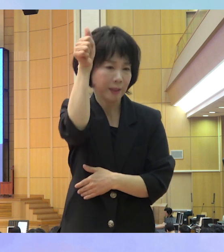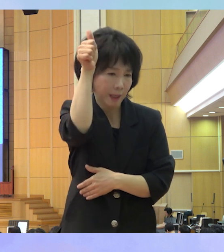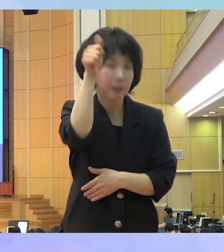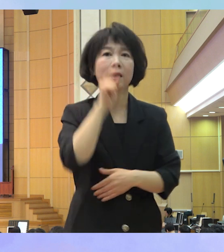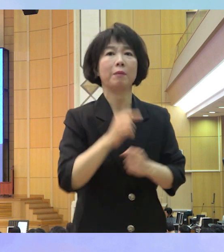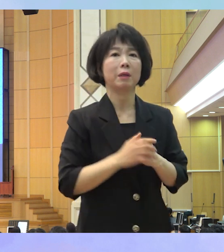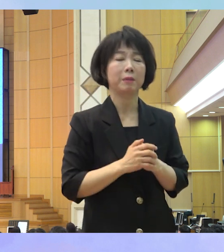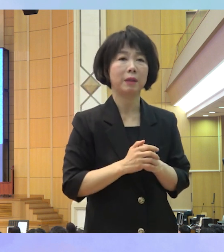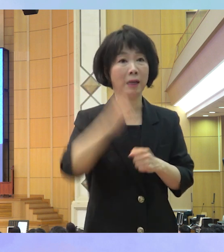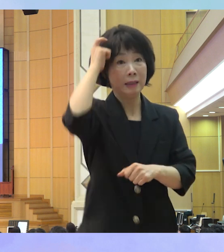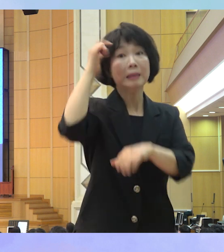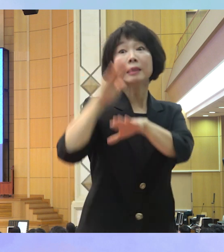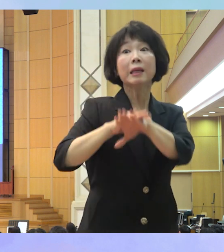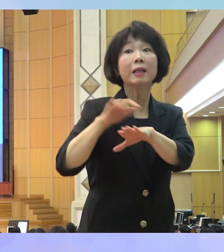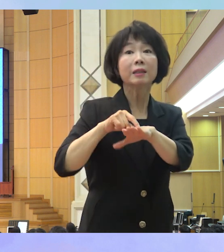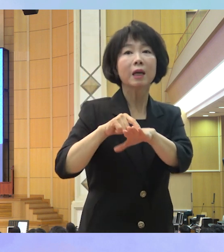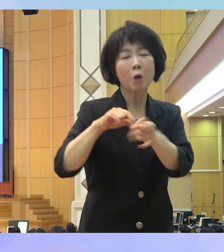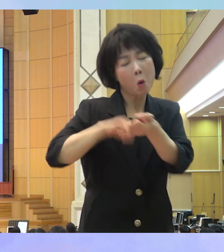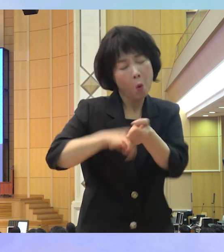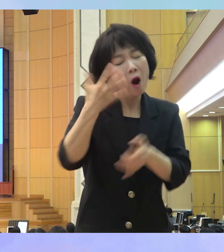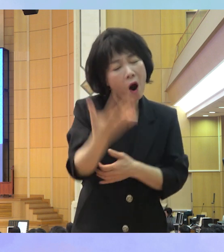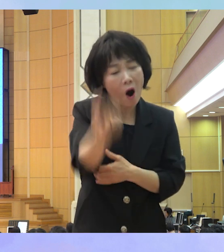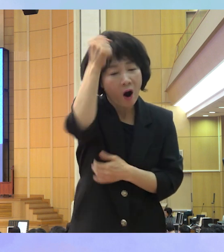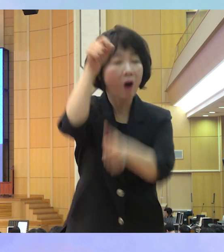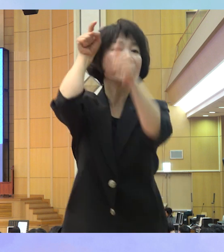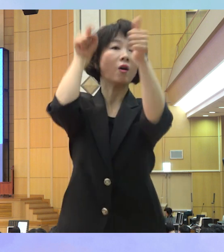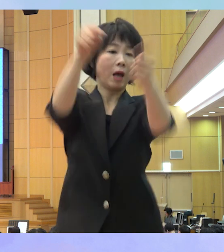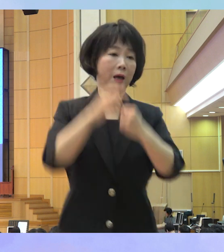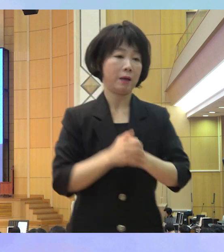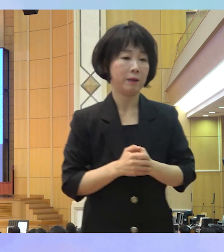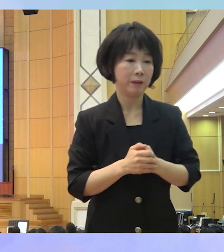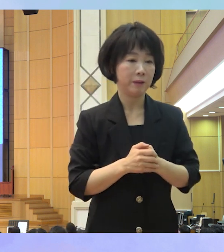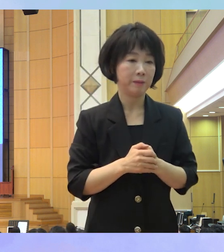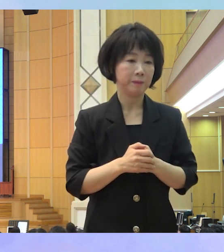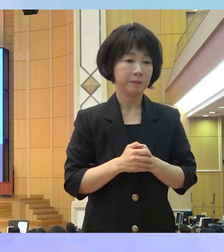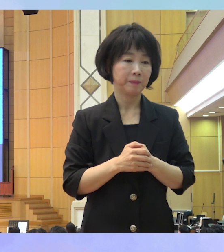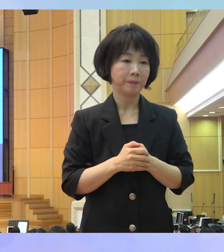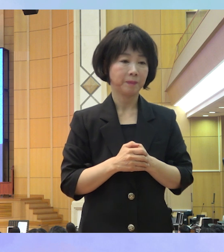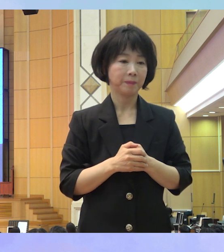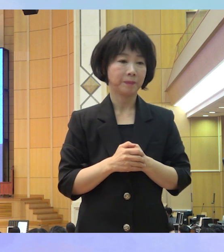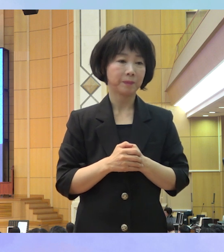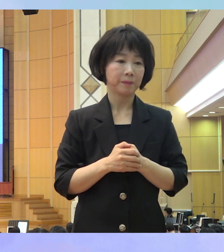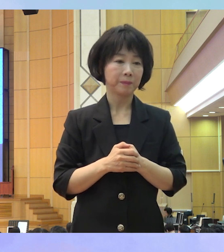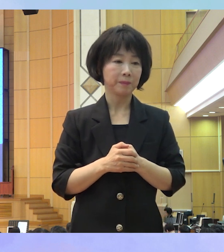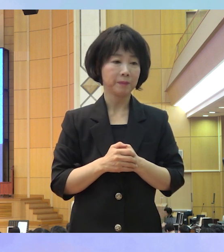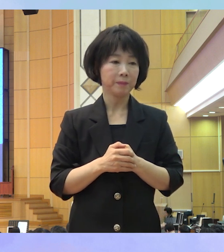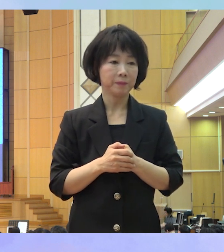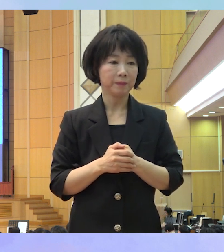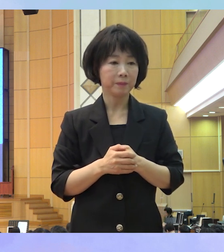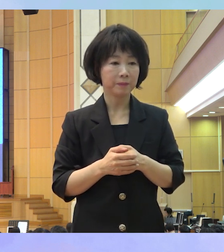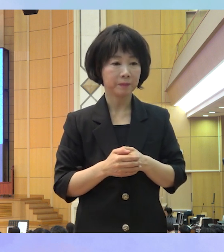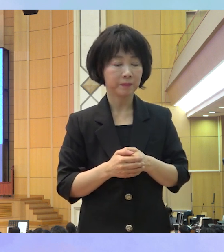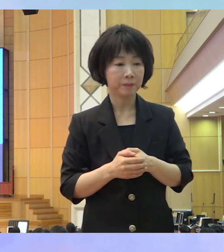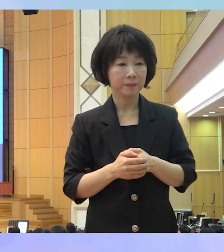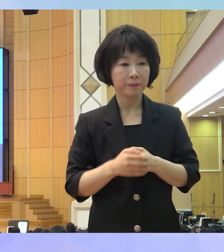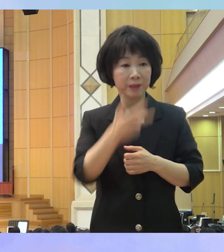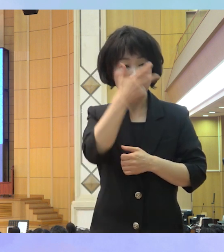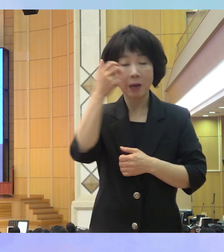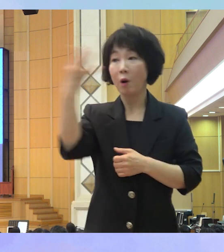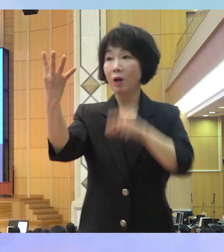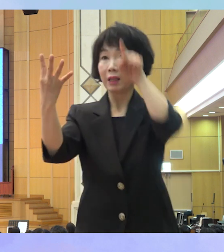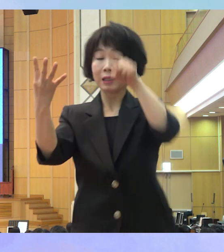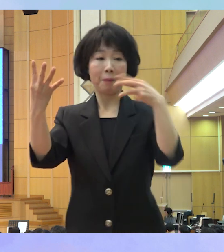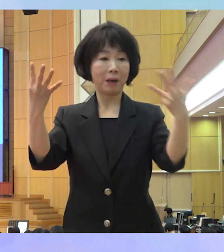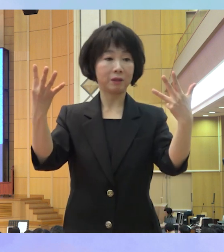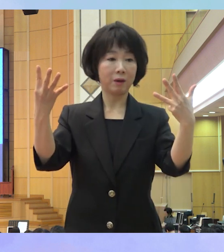그러면서 지혜를 뭐 하래요? 얻으래요. 8절. 그리고 갑자기 이제 완전 아주 본격적으로